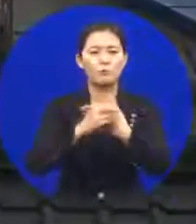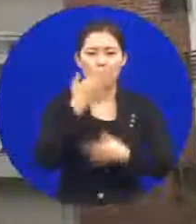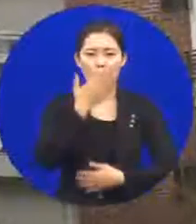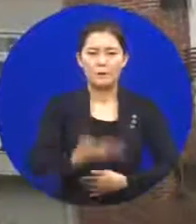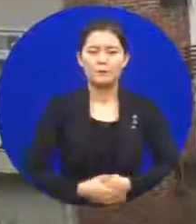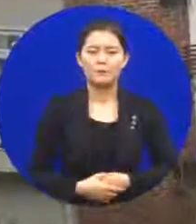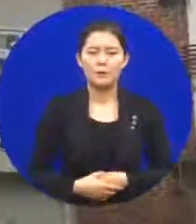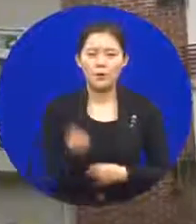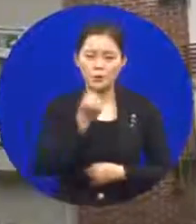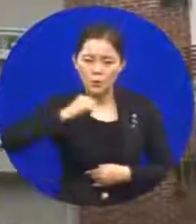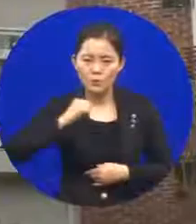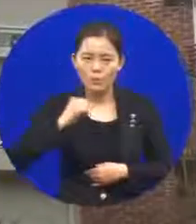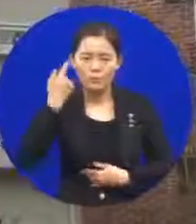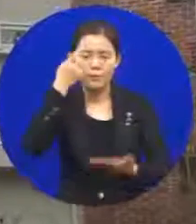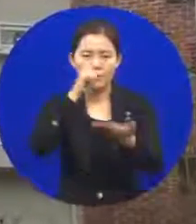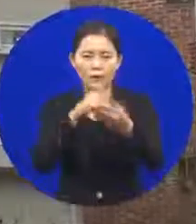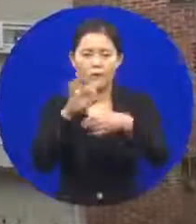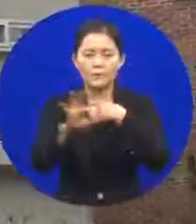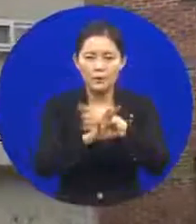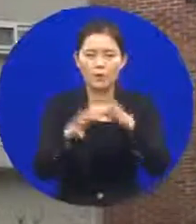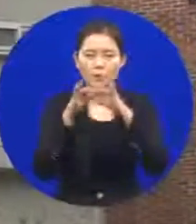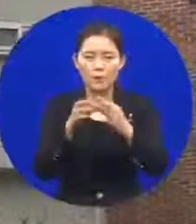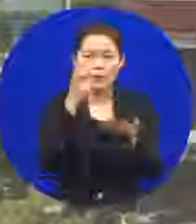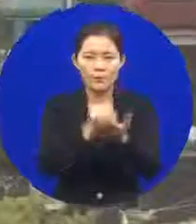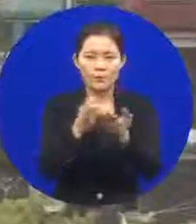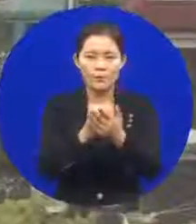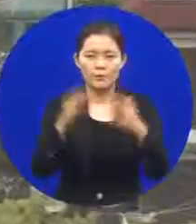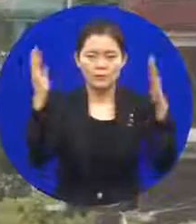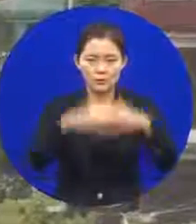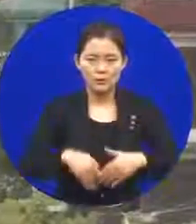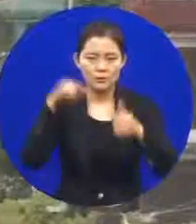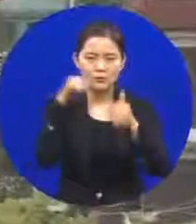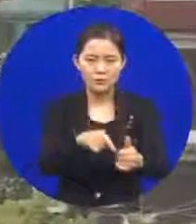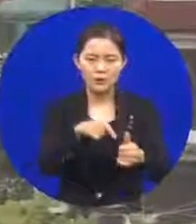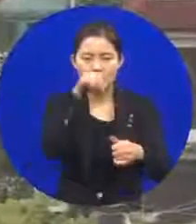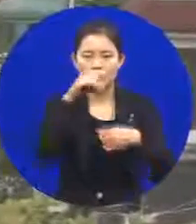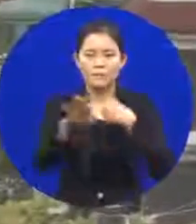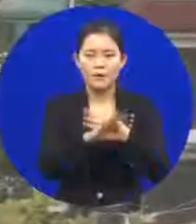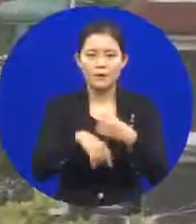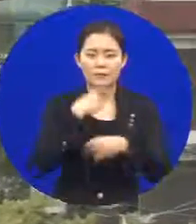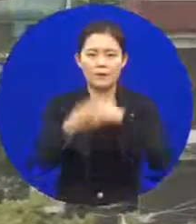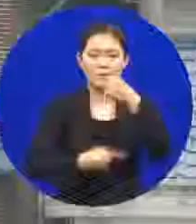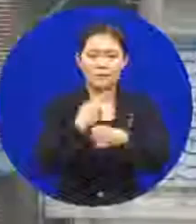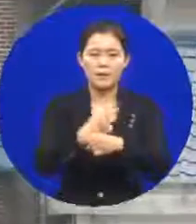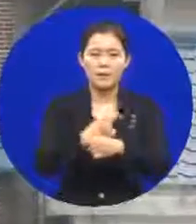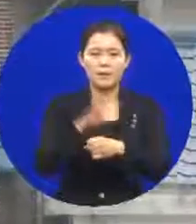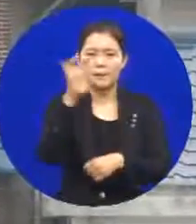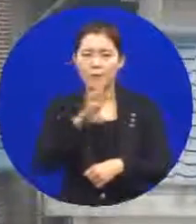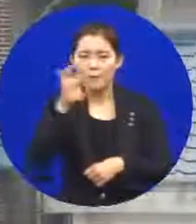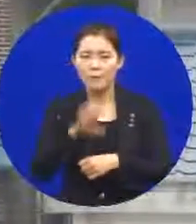해당됩니다. 위반 건축물이 적발되면 관련법에 따라 철거를 지시하고 시정되지 않을 경우 매년